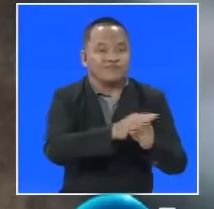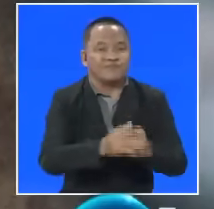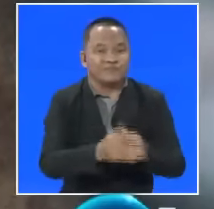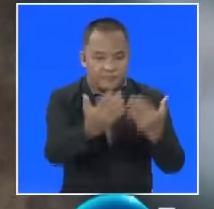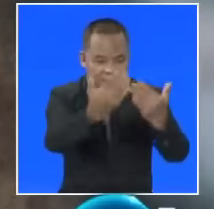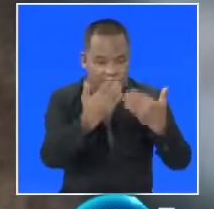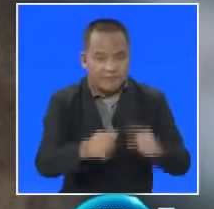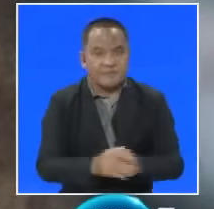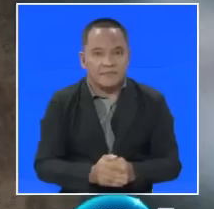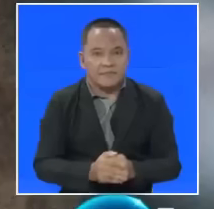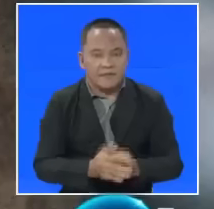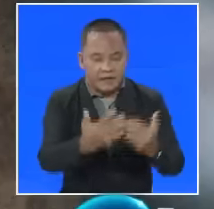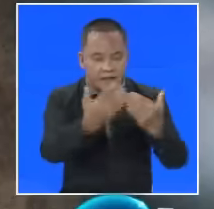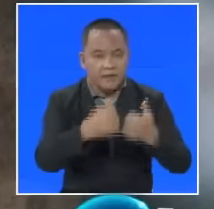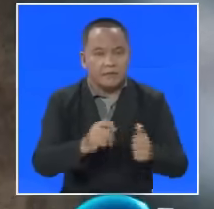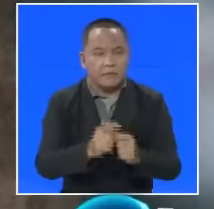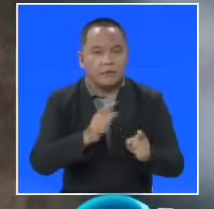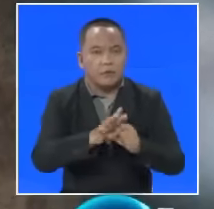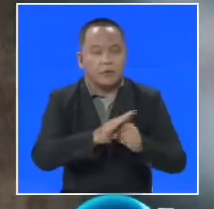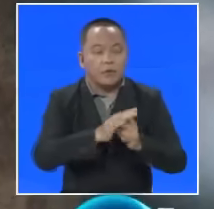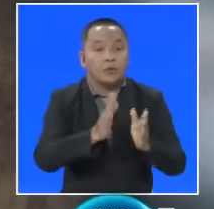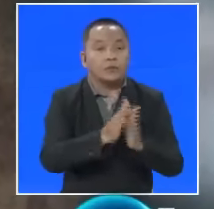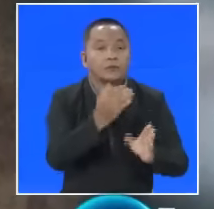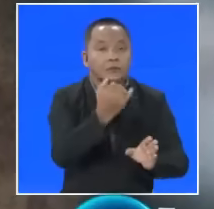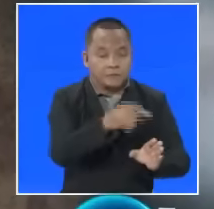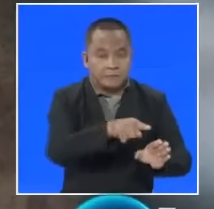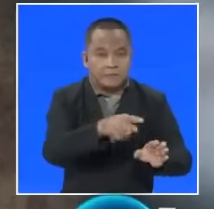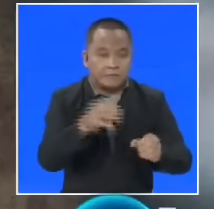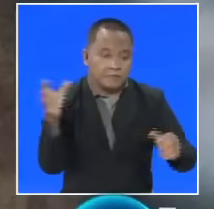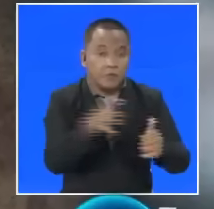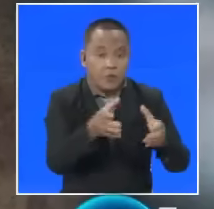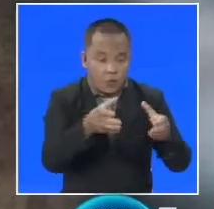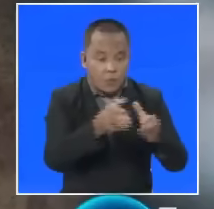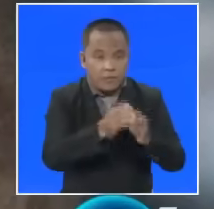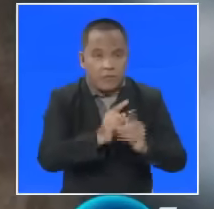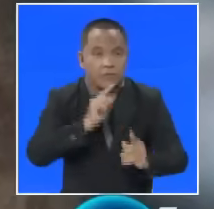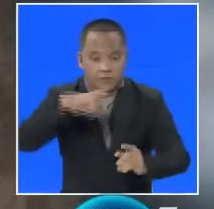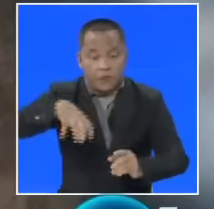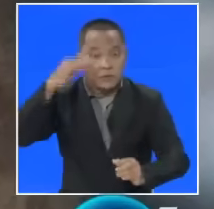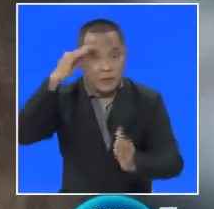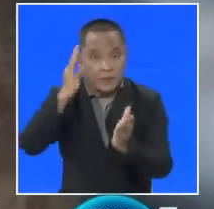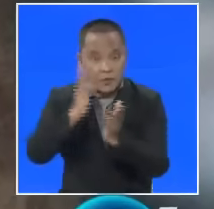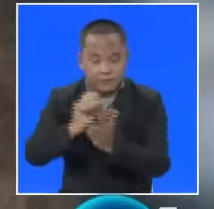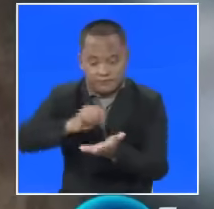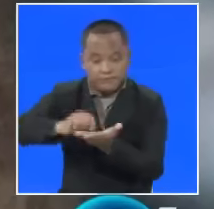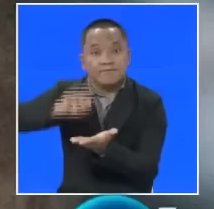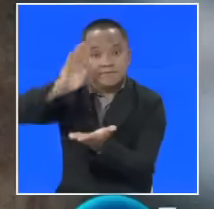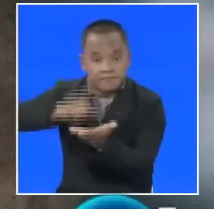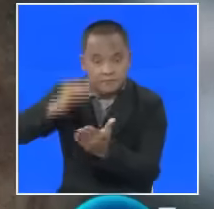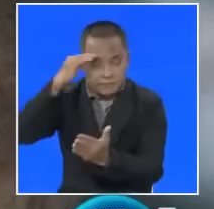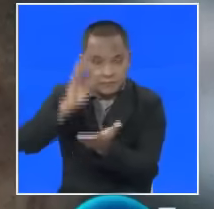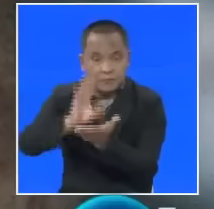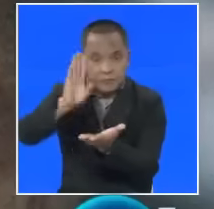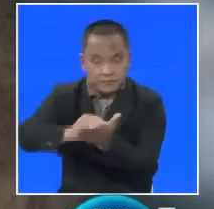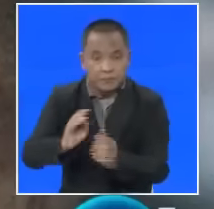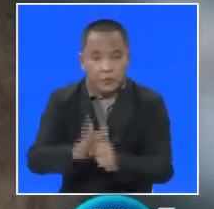หลังจากนั้นนะคะพอหลังเกิดเหตุปุ๊บทางผู้ก่อเหตุนะคะแล้วก็เดินทางไปโรงพักด้วยกันเพื่อลงบันทึกประจำวัน